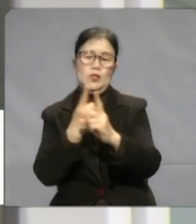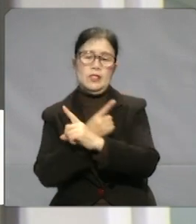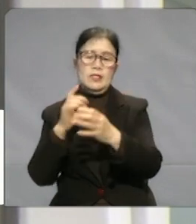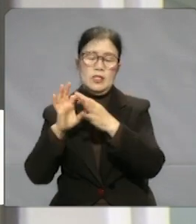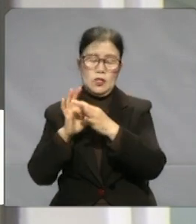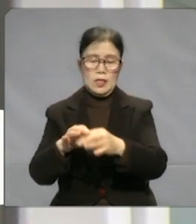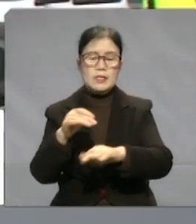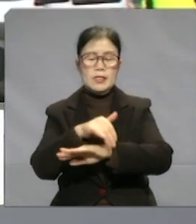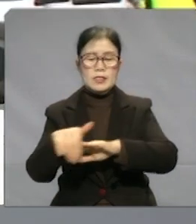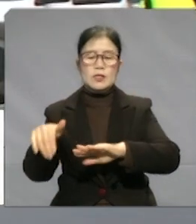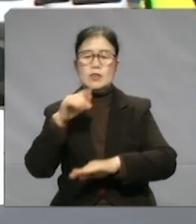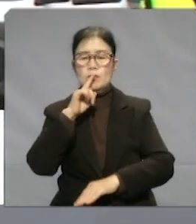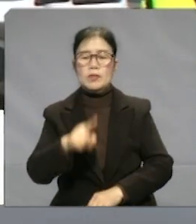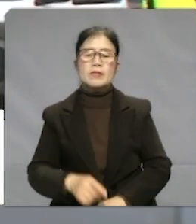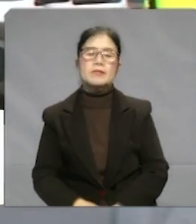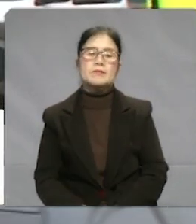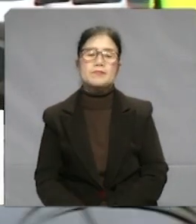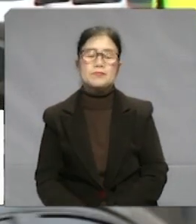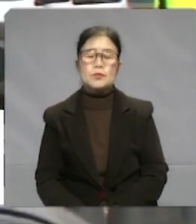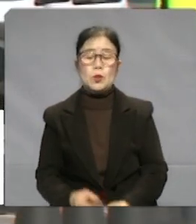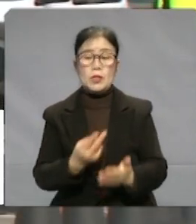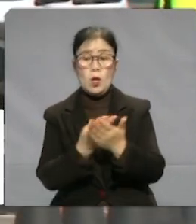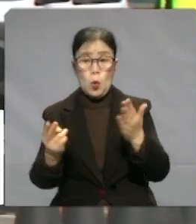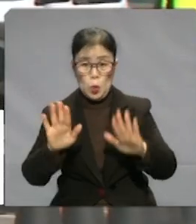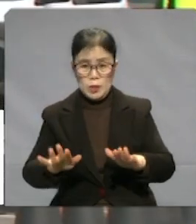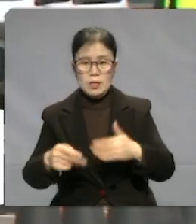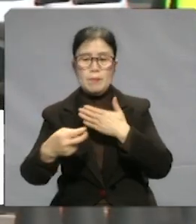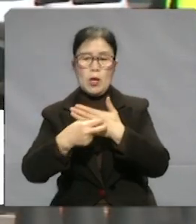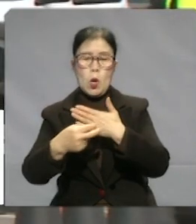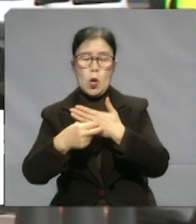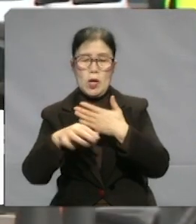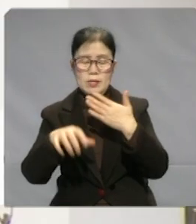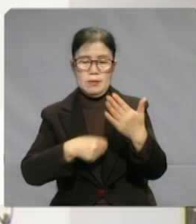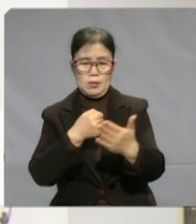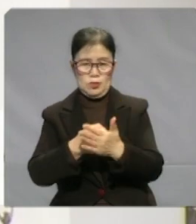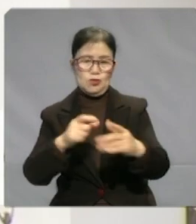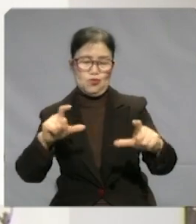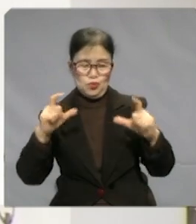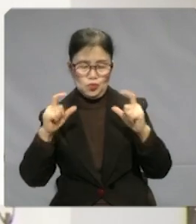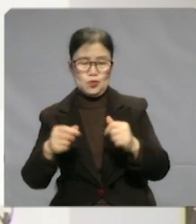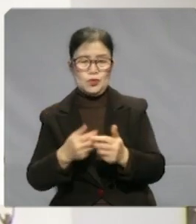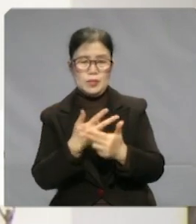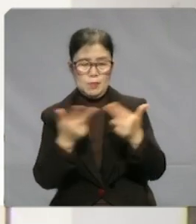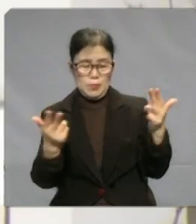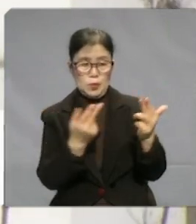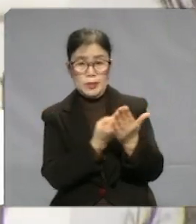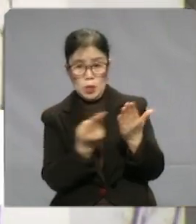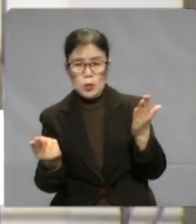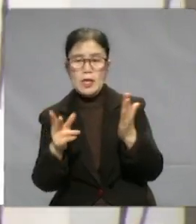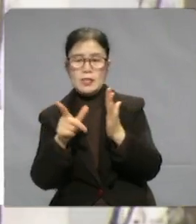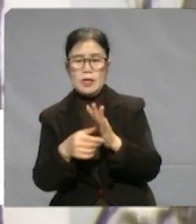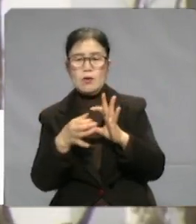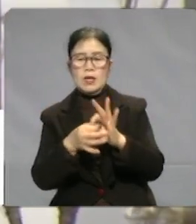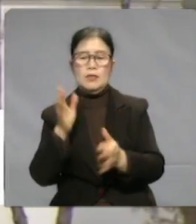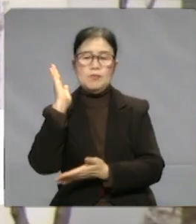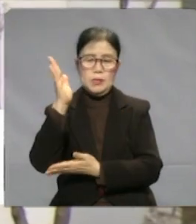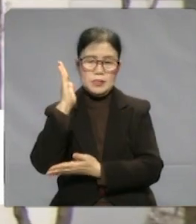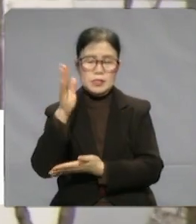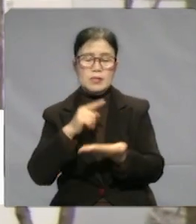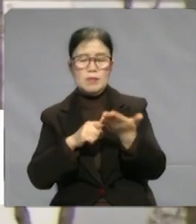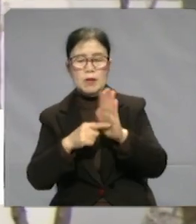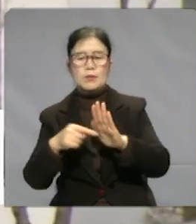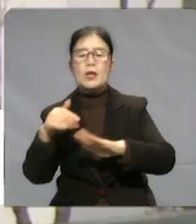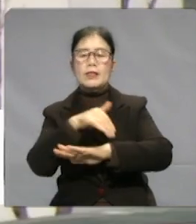예정이라고 밝혔습니다. 또 퇴원은 오늘 병원에서 결정한 것이며 이 대표는 퇴원하면서 관련 메시지도